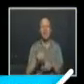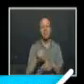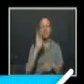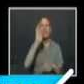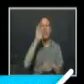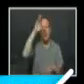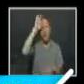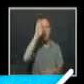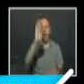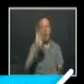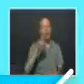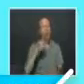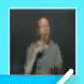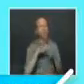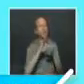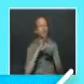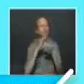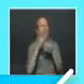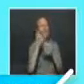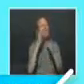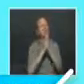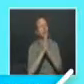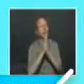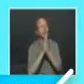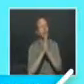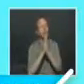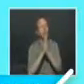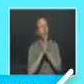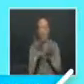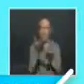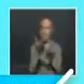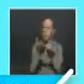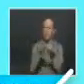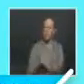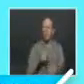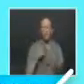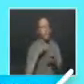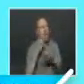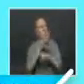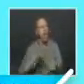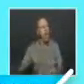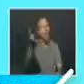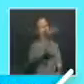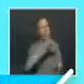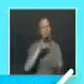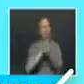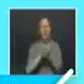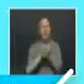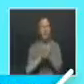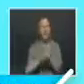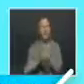הילד שלך והילד של כולם. יש לי משפט אחד בבקשה. בבקשה. אני פונה לכולם, חברים,